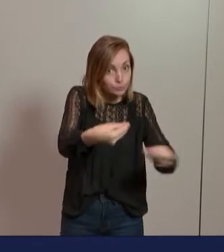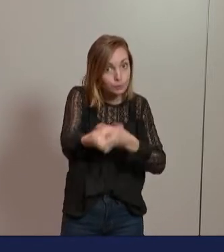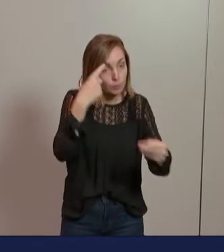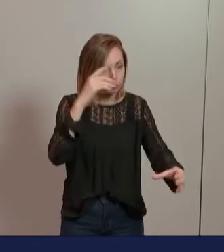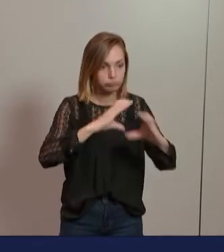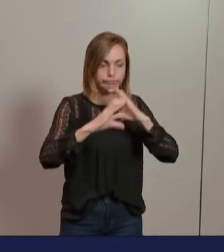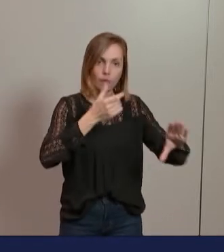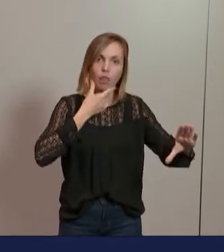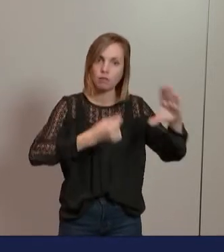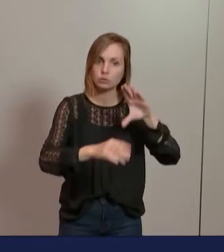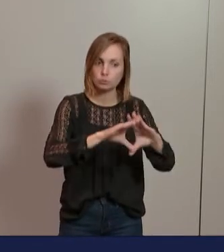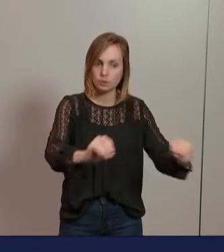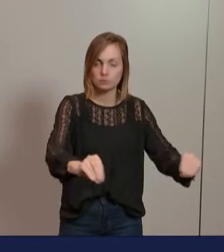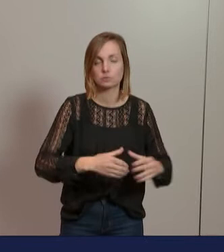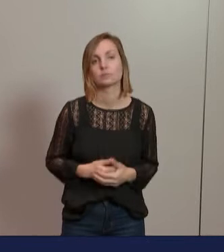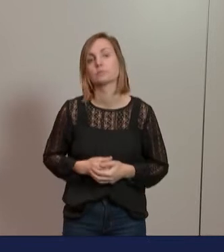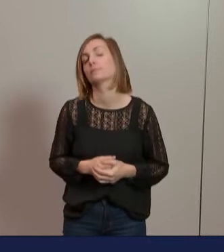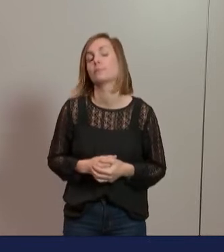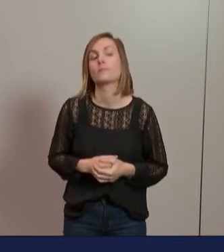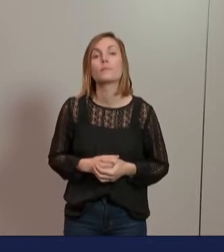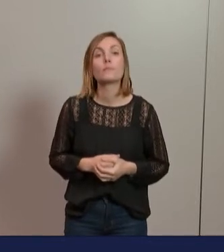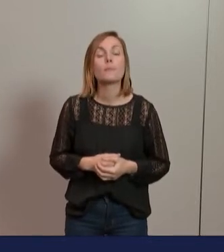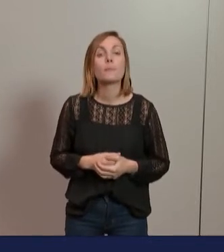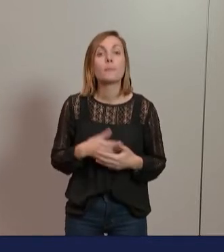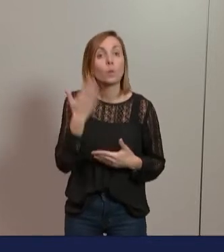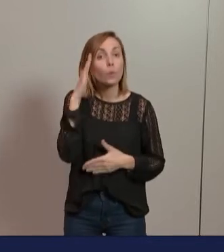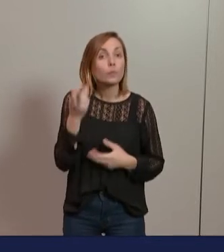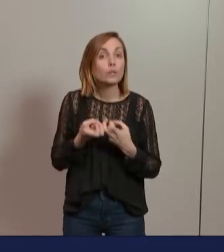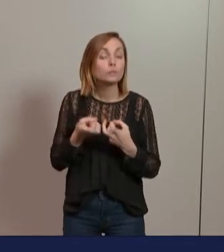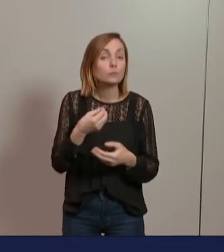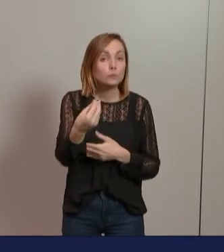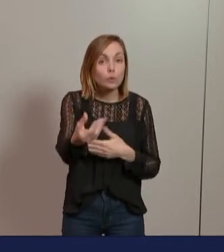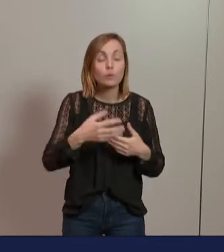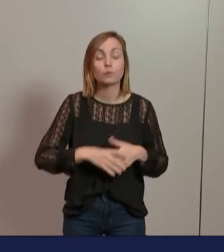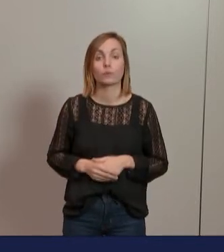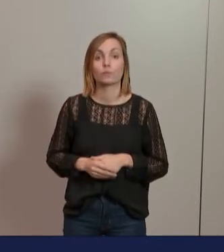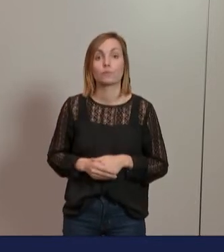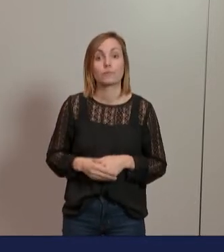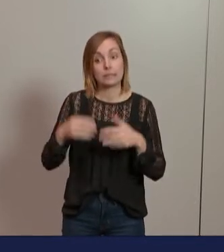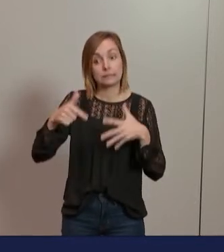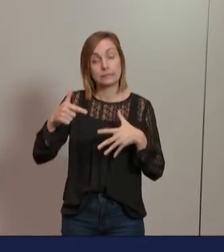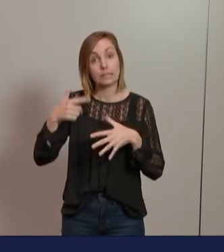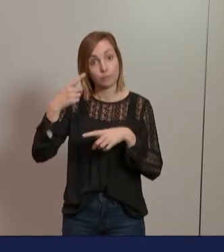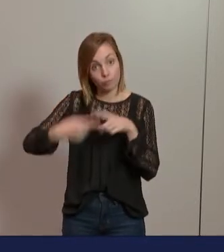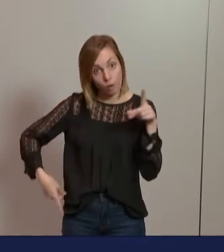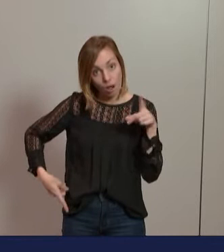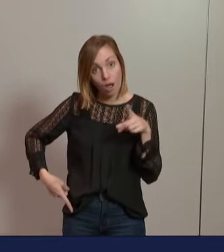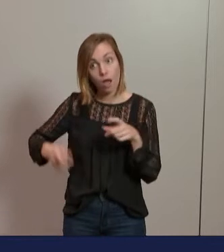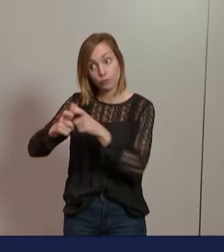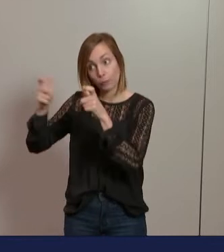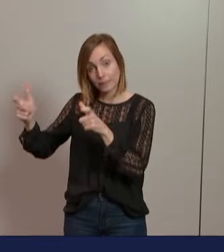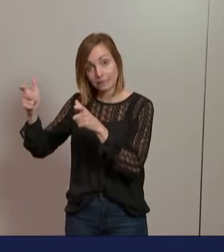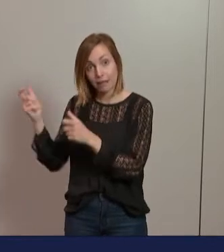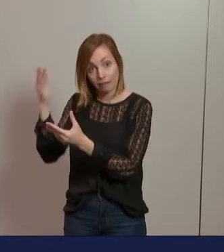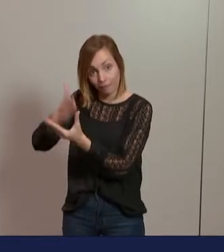de communication sur le lieu de travail. Autre exemple, l'intervention 17 fois d'organismes pour accompagner